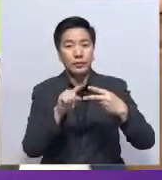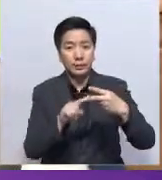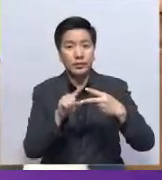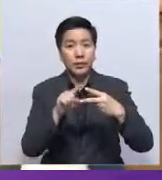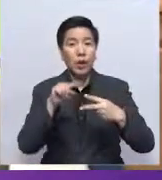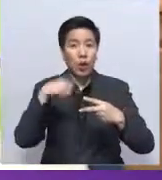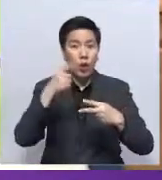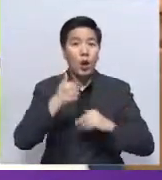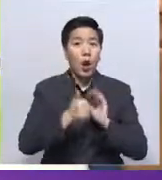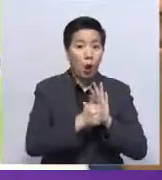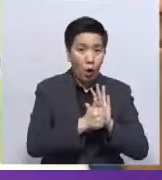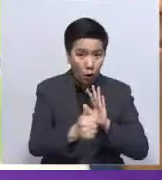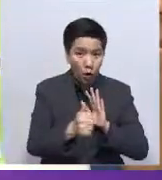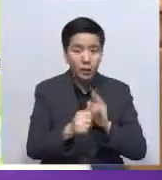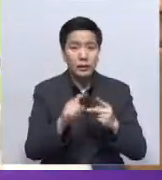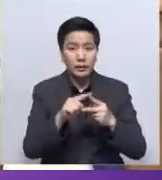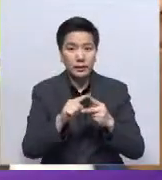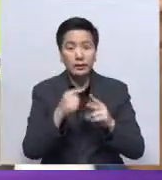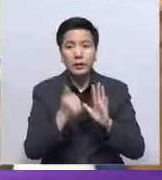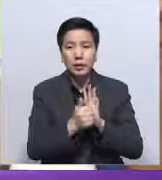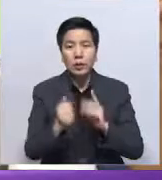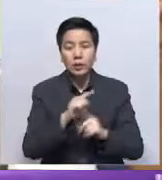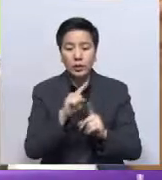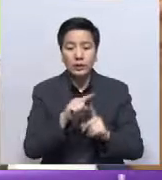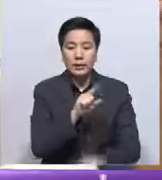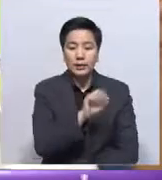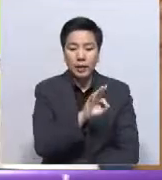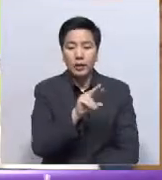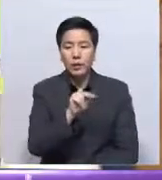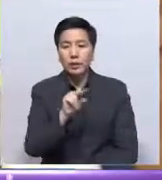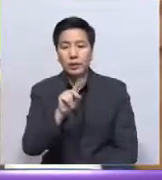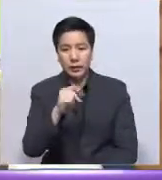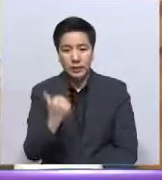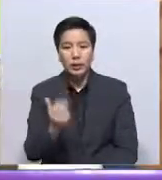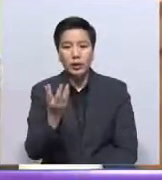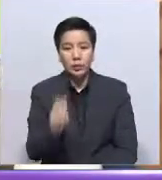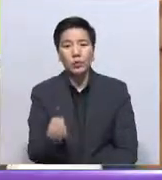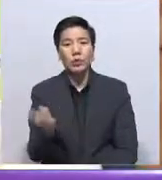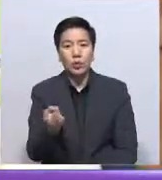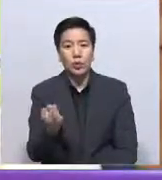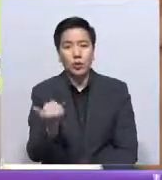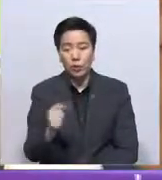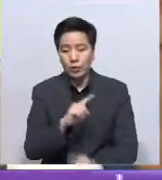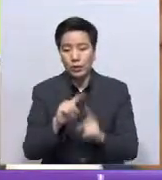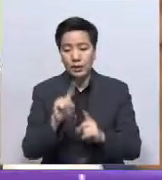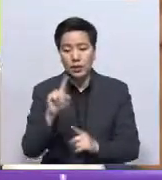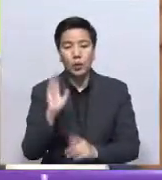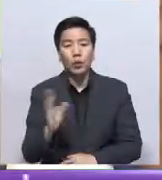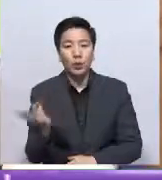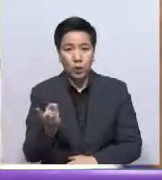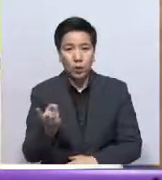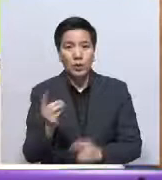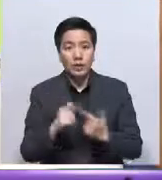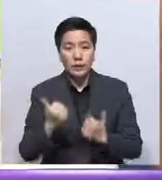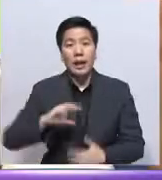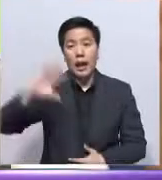อนจะออกไปช่วงหนึ่งก็คงจะเป็น29 30 31นี่เริ่มน้อยแล้วถ้าที่เราดูนะฮะ1นี่น้อยเลยแล้วส่วน